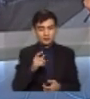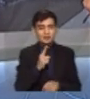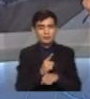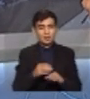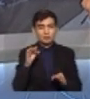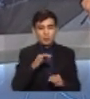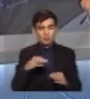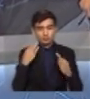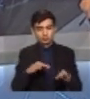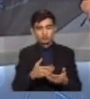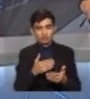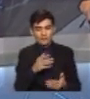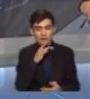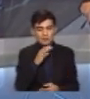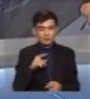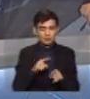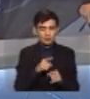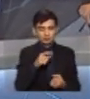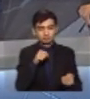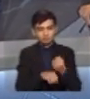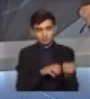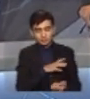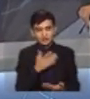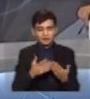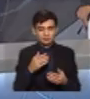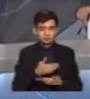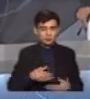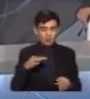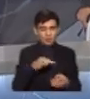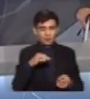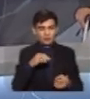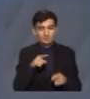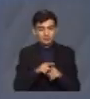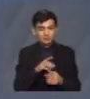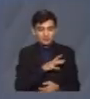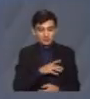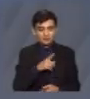освобождение тем кто совершил преступление против половой неприкосновенности